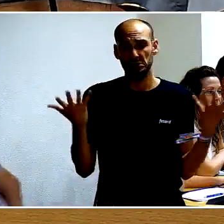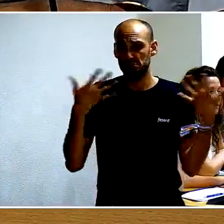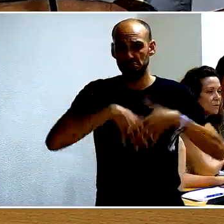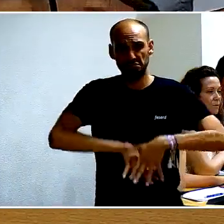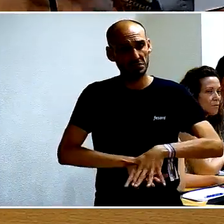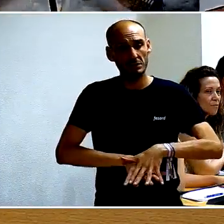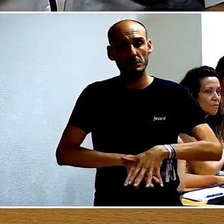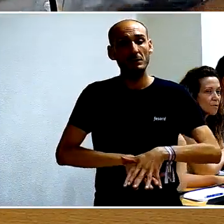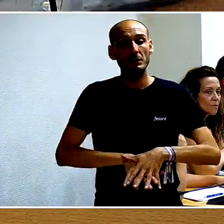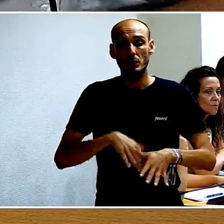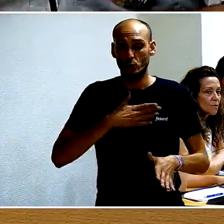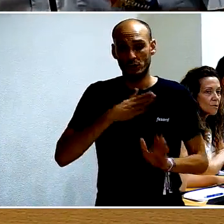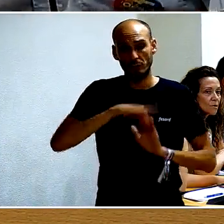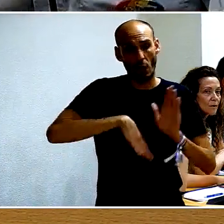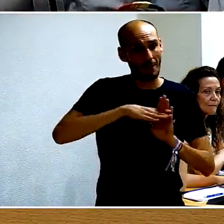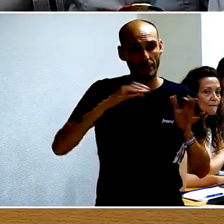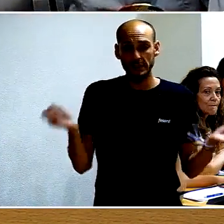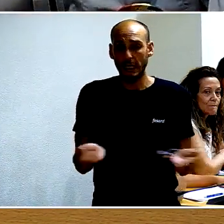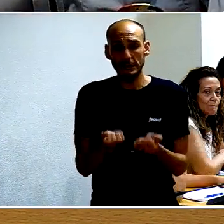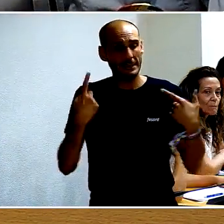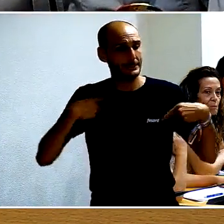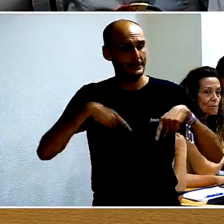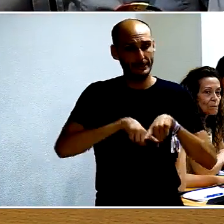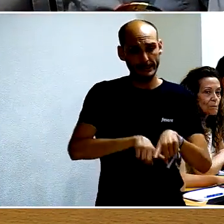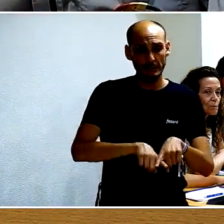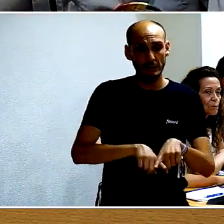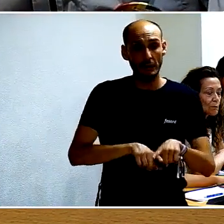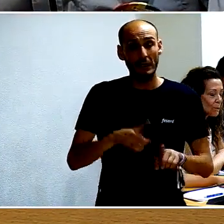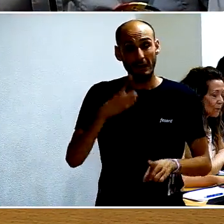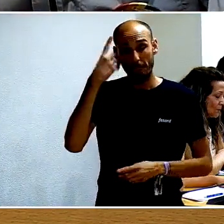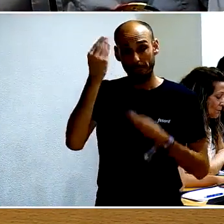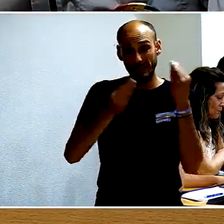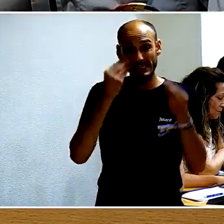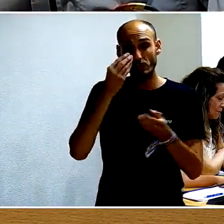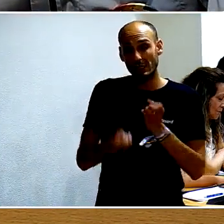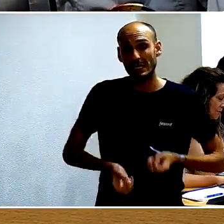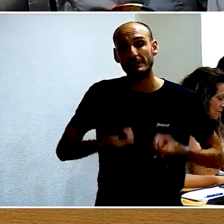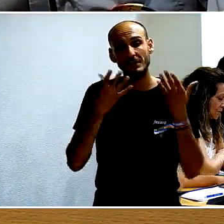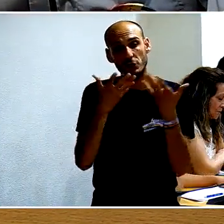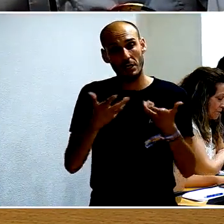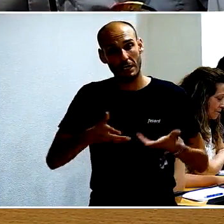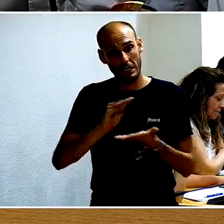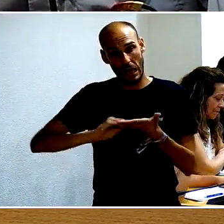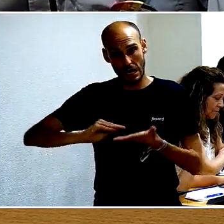nostres programacions i activitats. Considerem que l'expressió creativa literària interioritza com ninguna aquesta